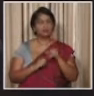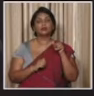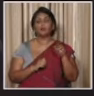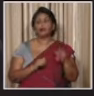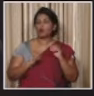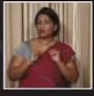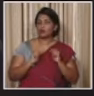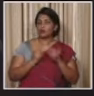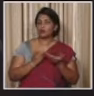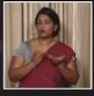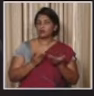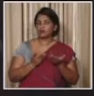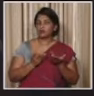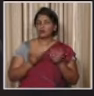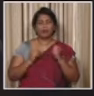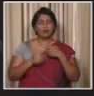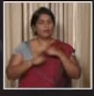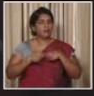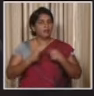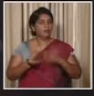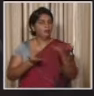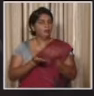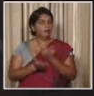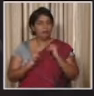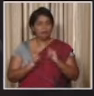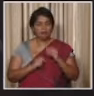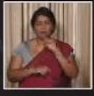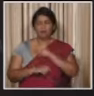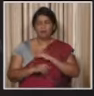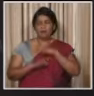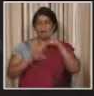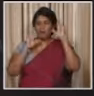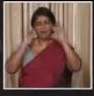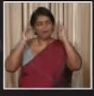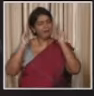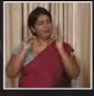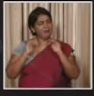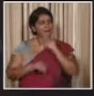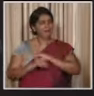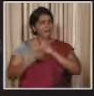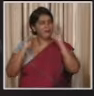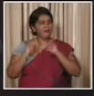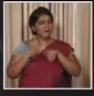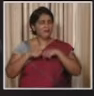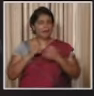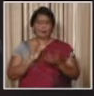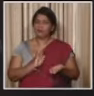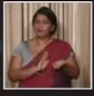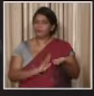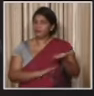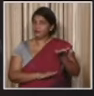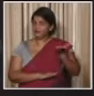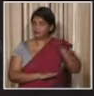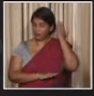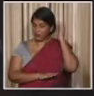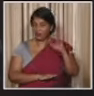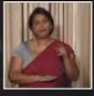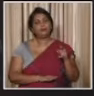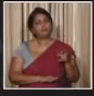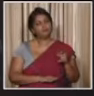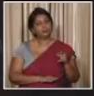මොකද වෙන්නේ? කොහොමද වියදම් පියවගන්නේ? ආදායම් එන්න අඩු වෙනකොට වියදම් එන්න මහා පරිමාණ විදිහට වැඩි